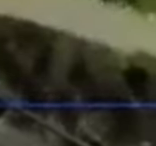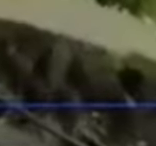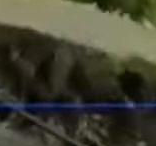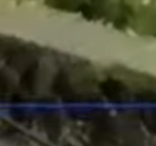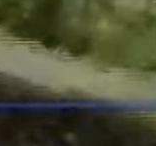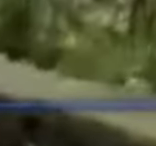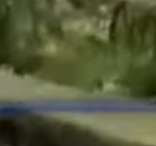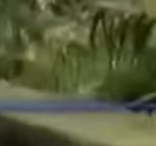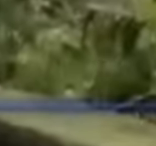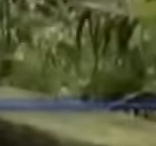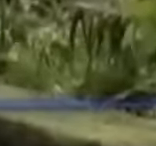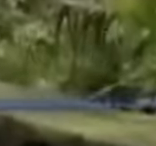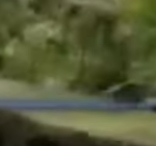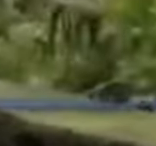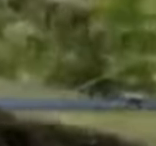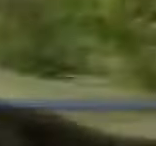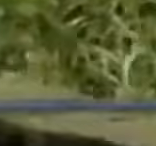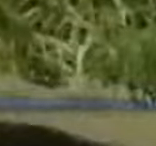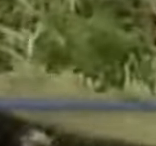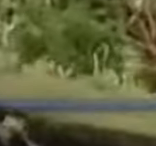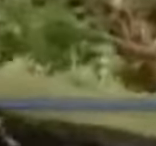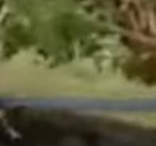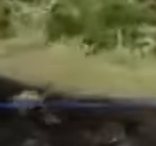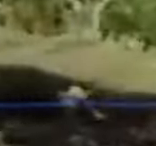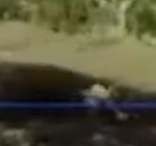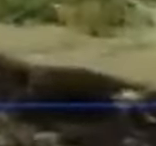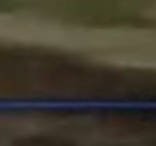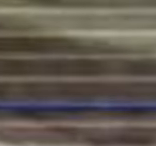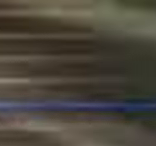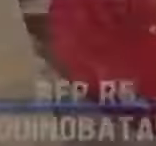Habang sa probinsya kanina, nagka-landslide.